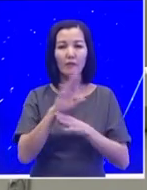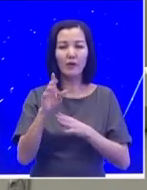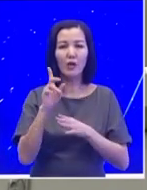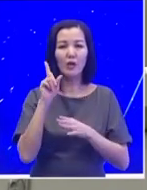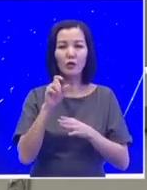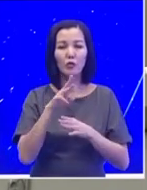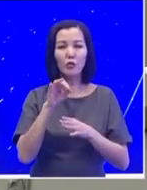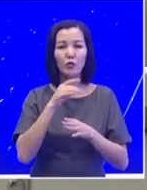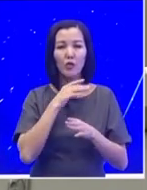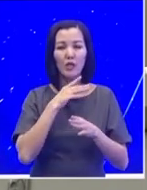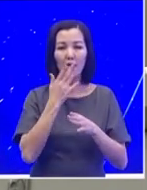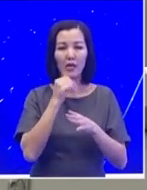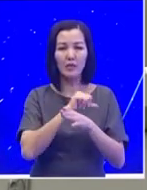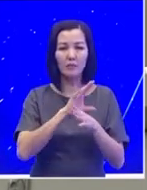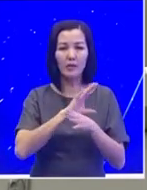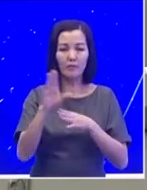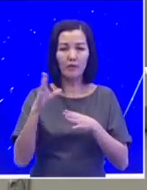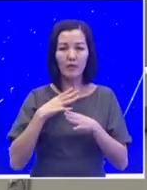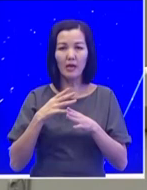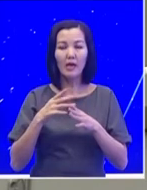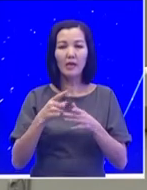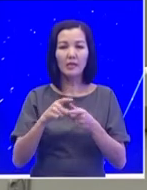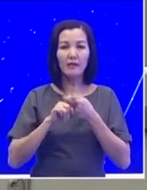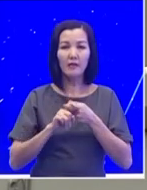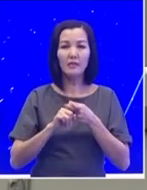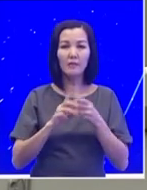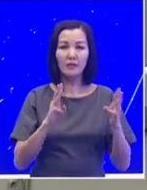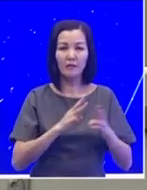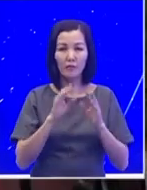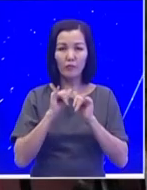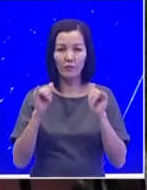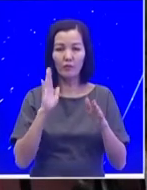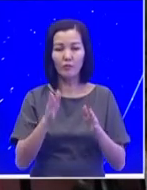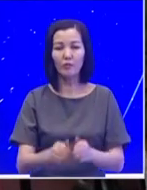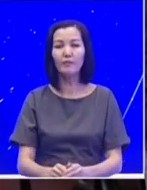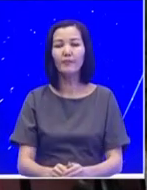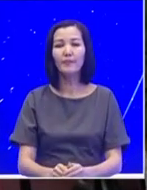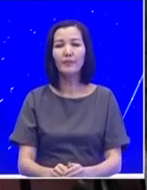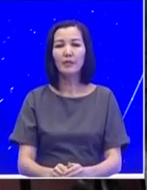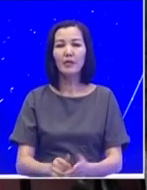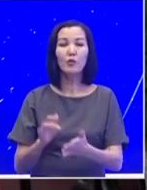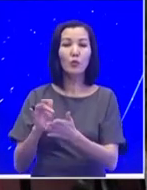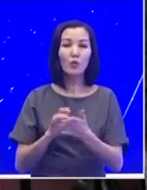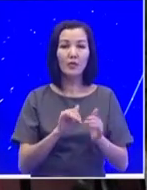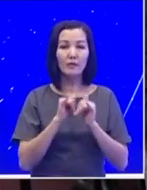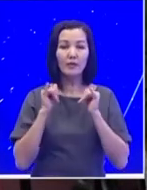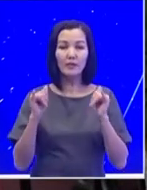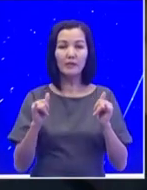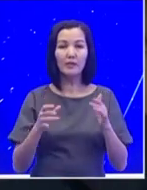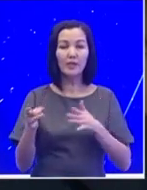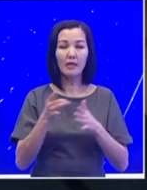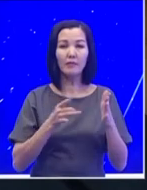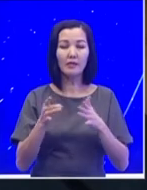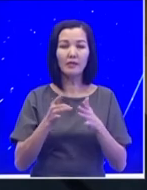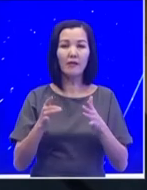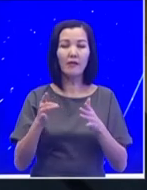100 тонн мяса на экспорт. В этом году, в зависимости от спроса, намерены увеличить. Пути развития туризма наметили власти Райымбекского